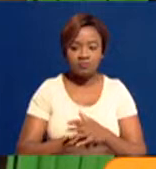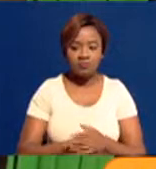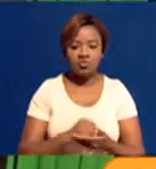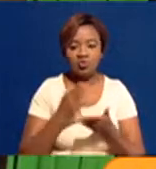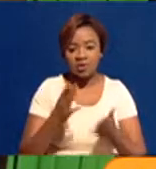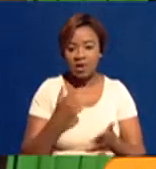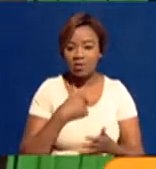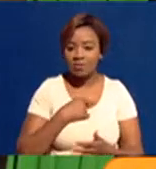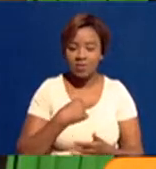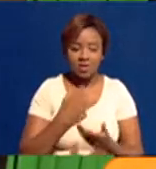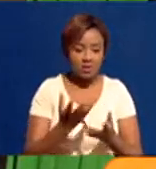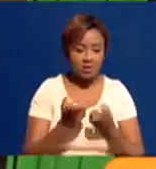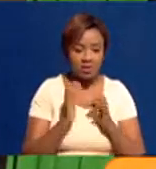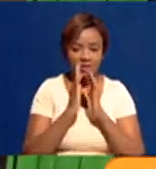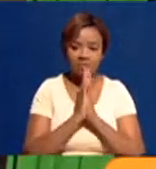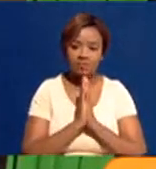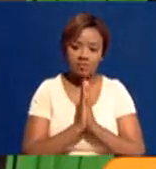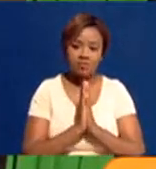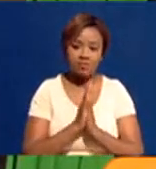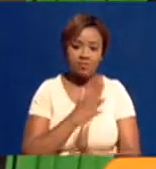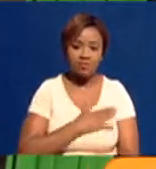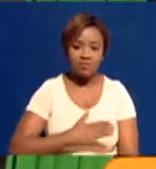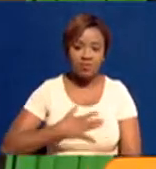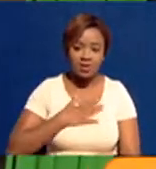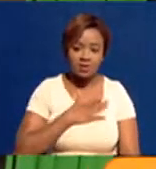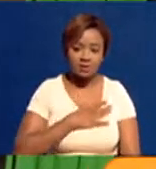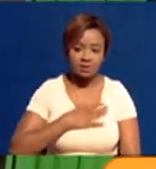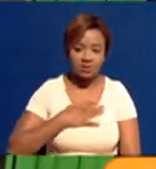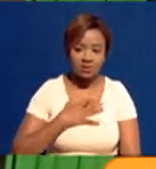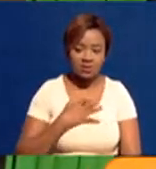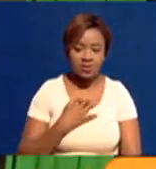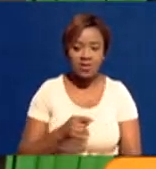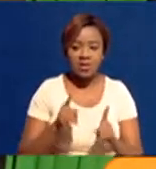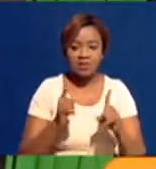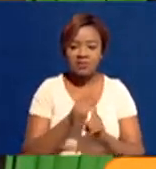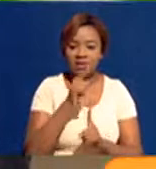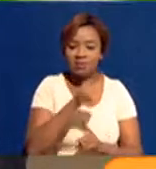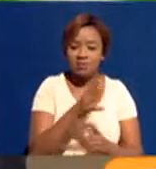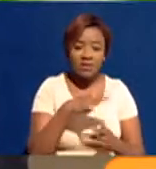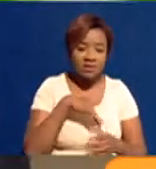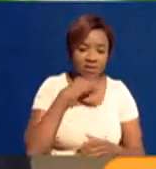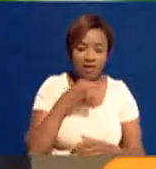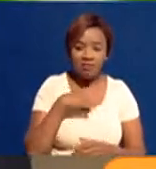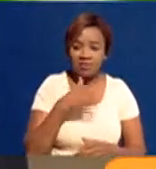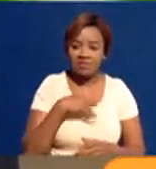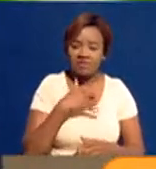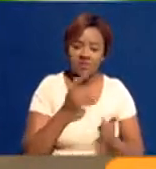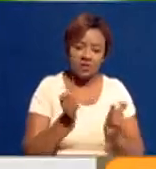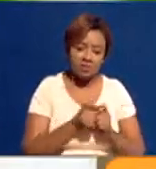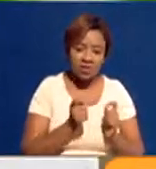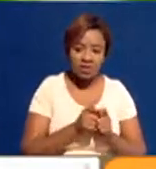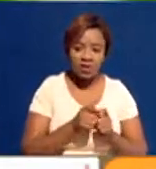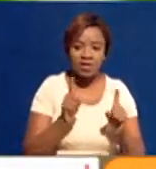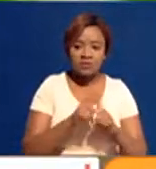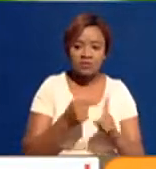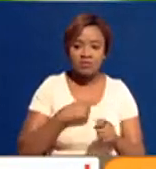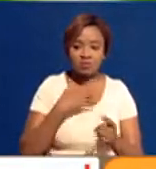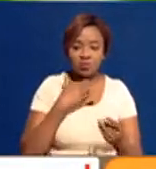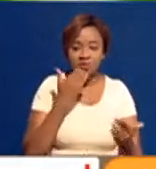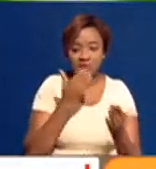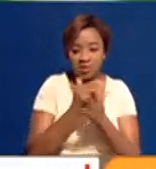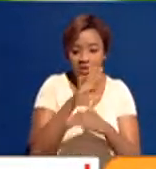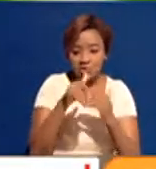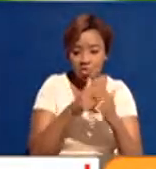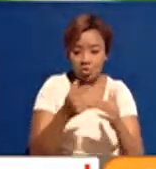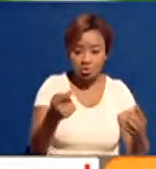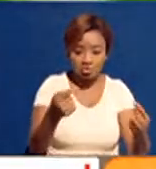Chenye na itaji ni maombi. Ande chimuchanga rangu. Ameniwacha. I would like to thank you all for coming here in order to